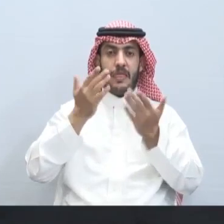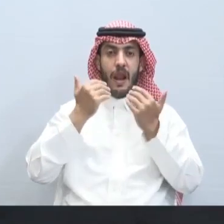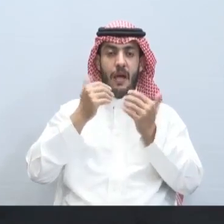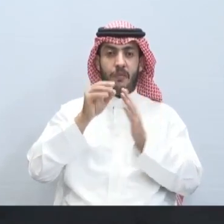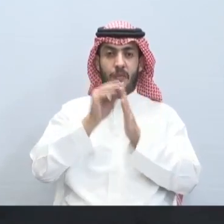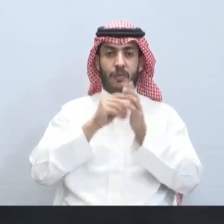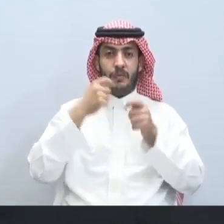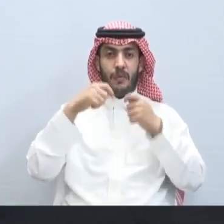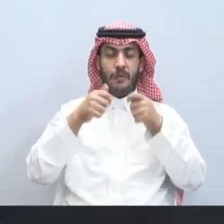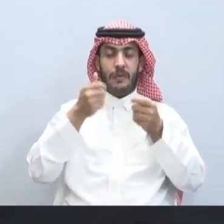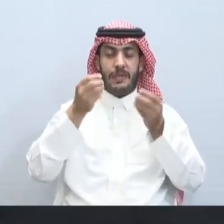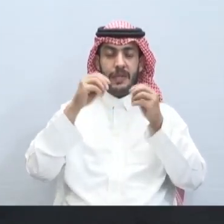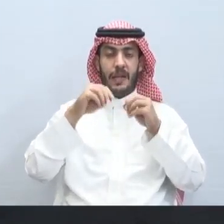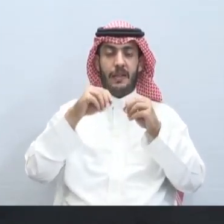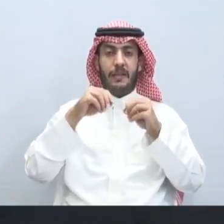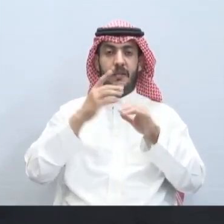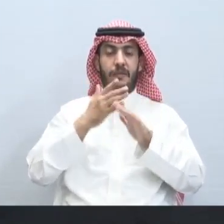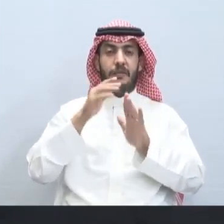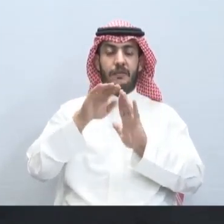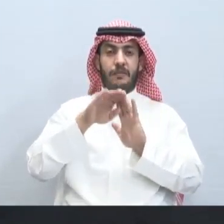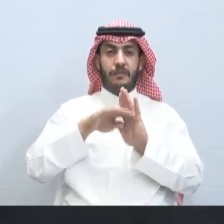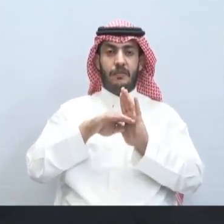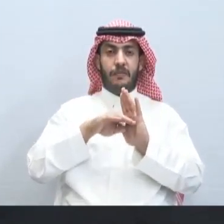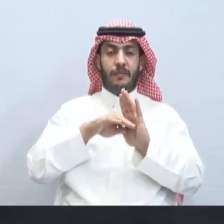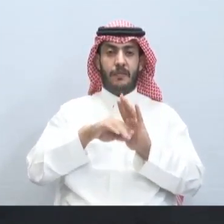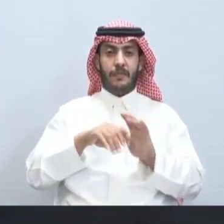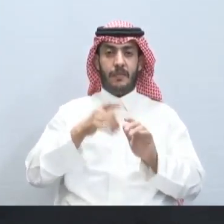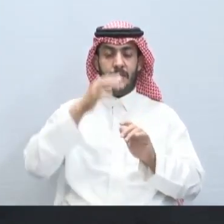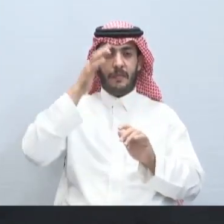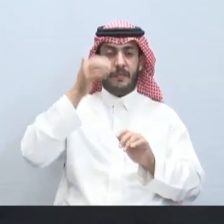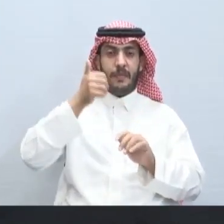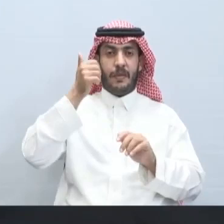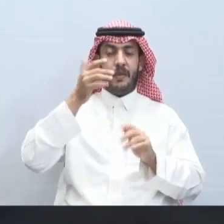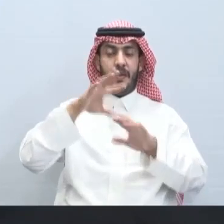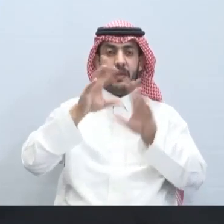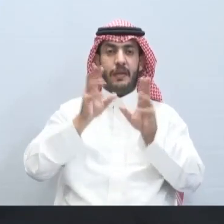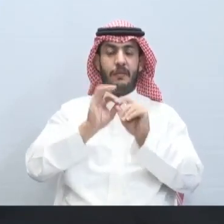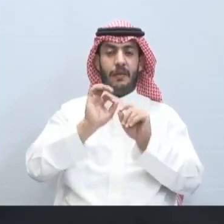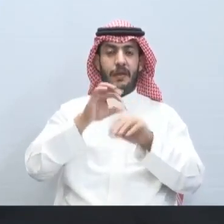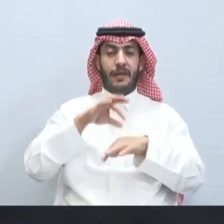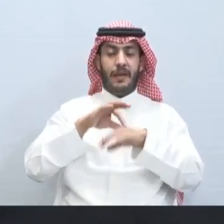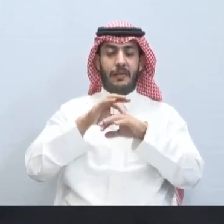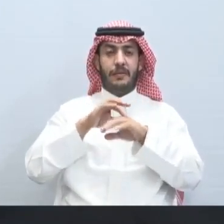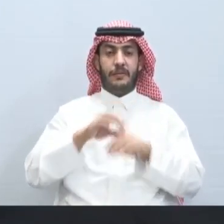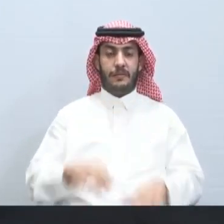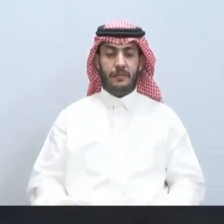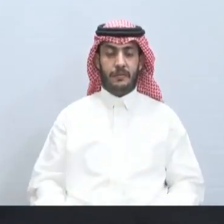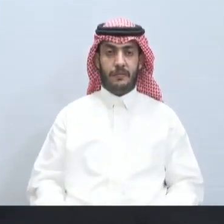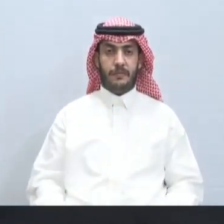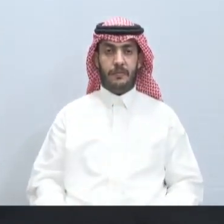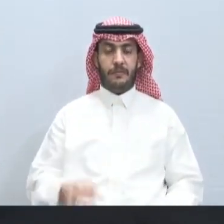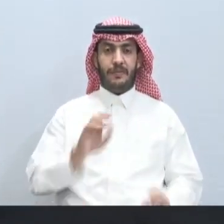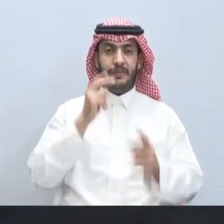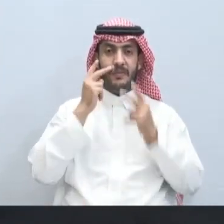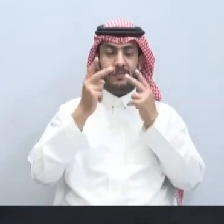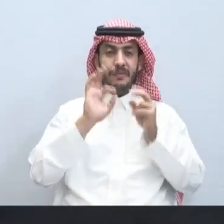هي القوه الشرائيه في هذا السوق كم هي القدره الشرائيه لجميع مثلا العملاء في هذا السوق لذلك نلاحظ